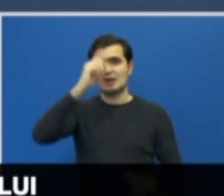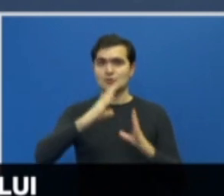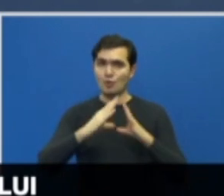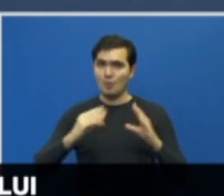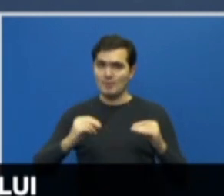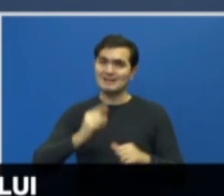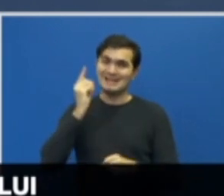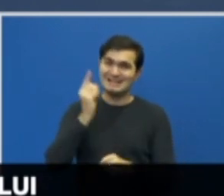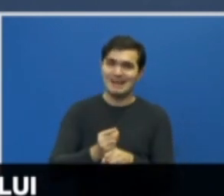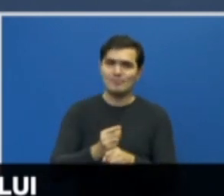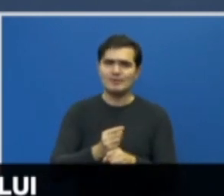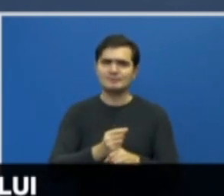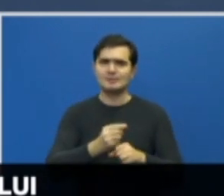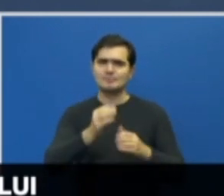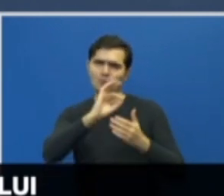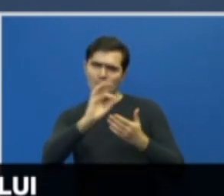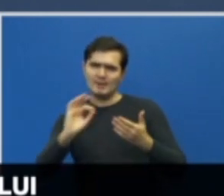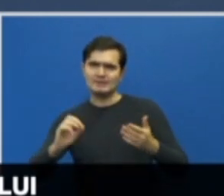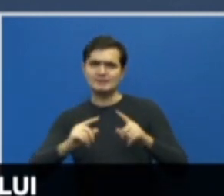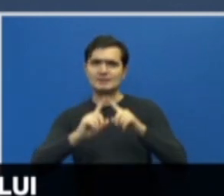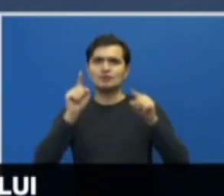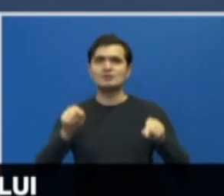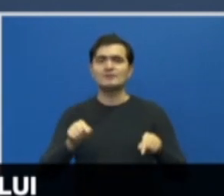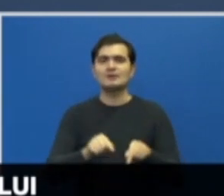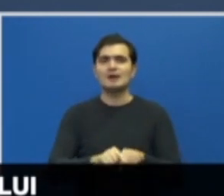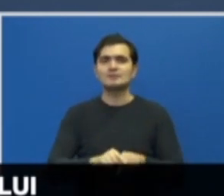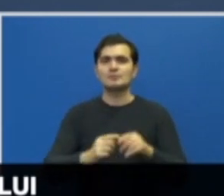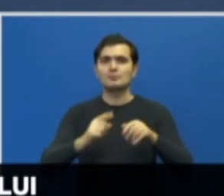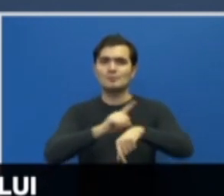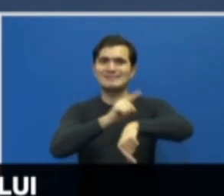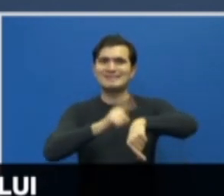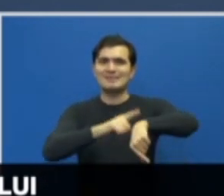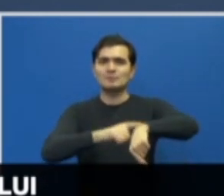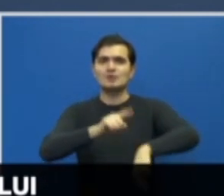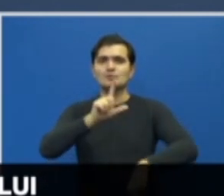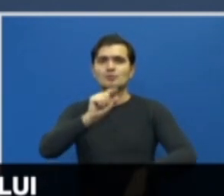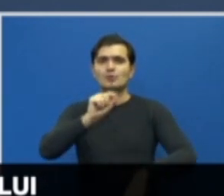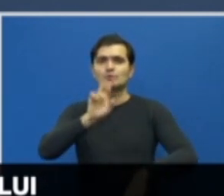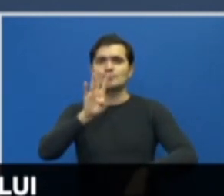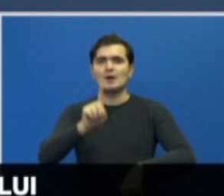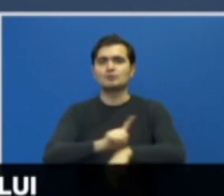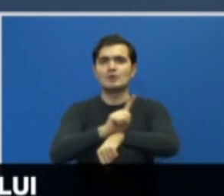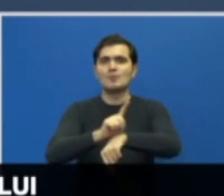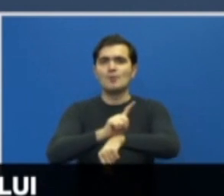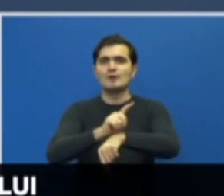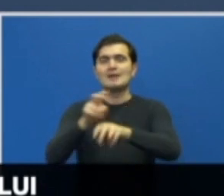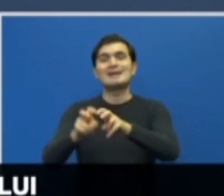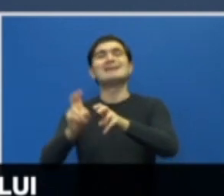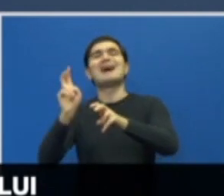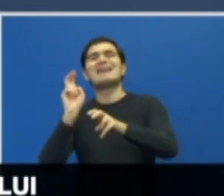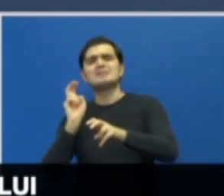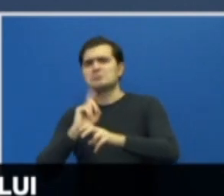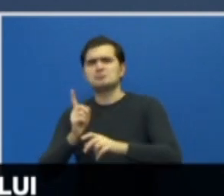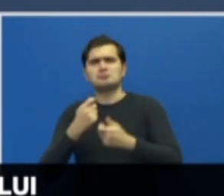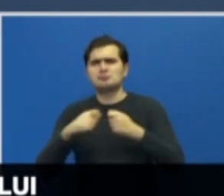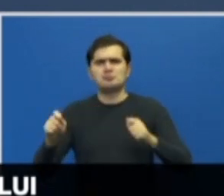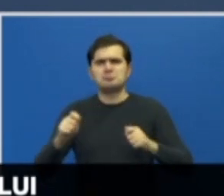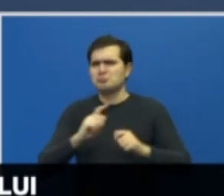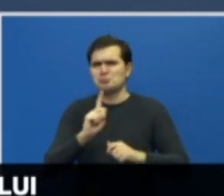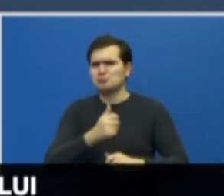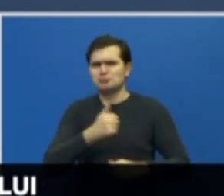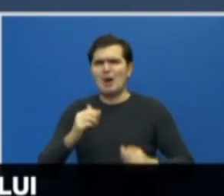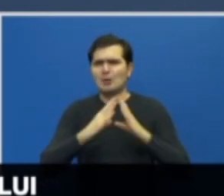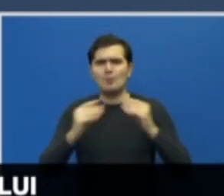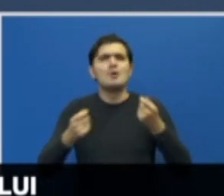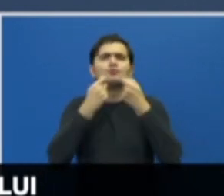trebuie să completeze acest certificat cu 24 de ore înainte de intrarea, nu cetățenii români, toți călătorii, indiferent de